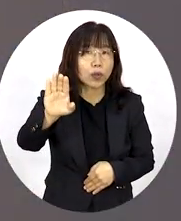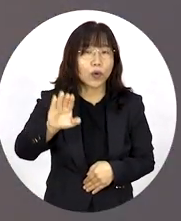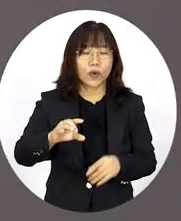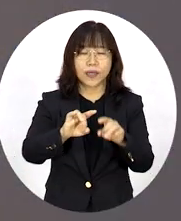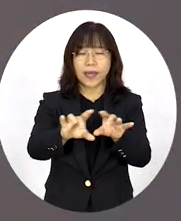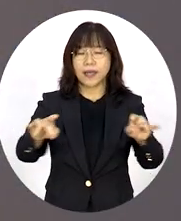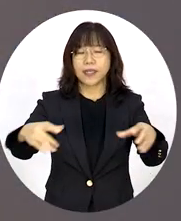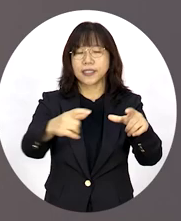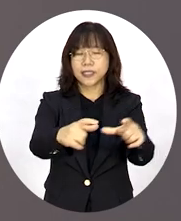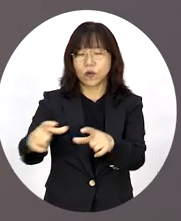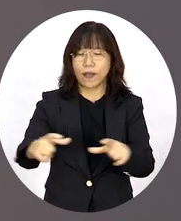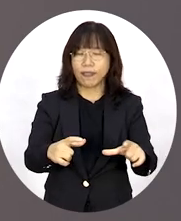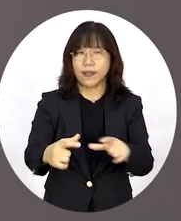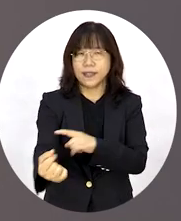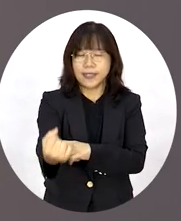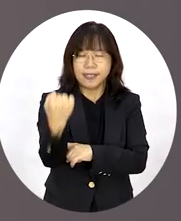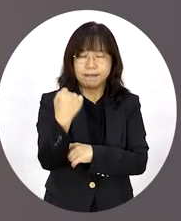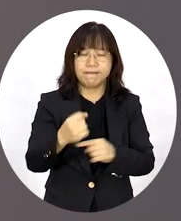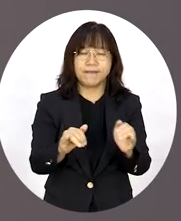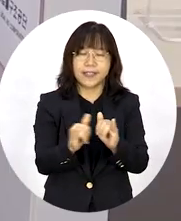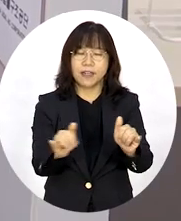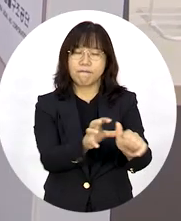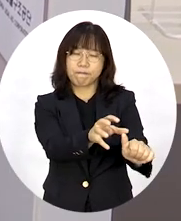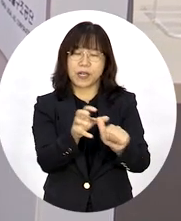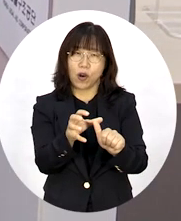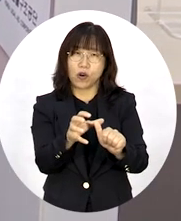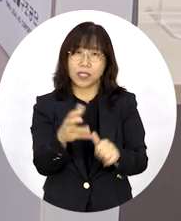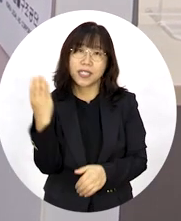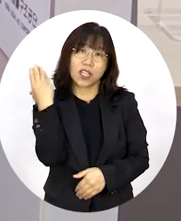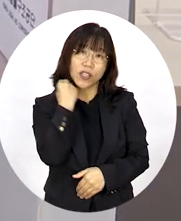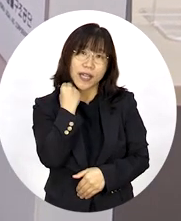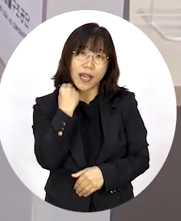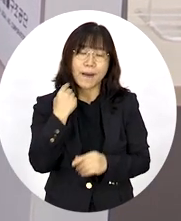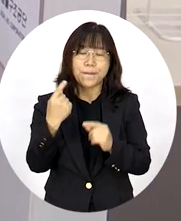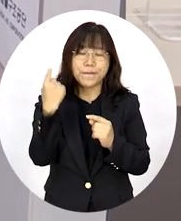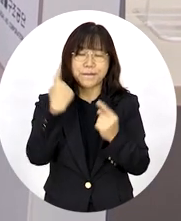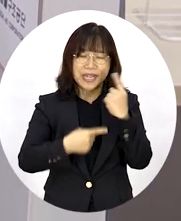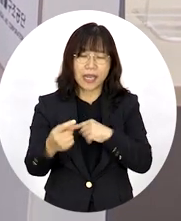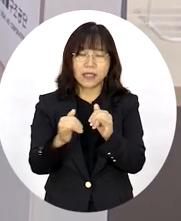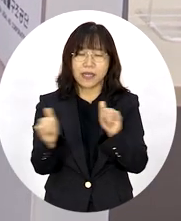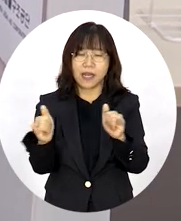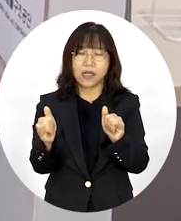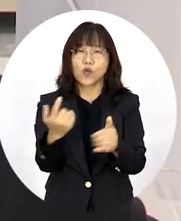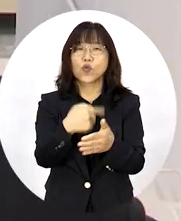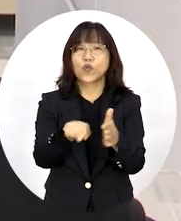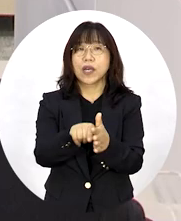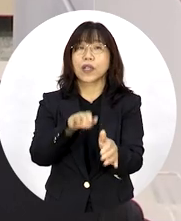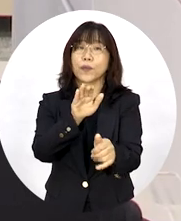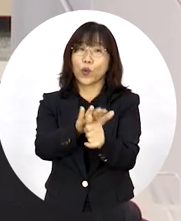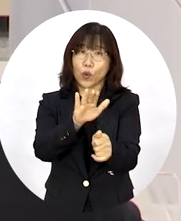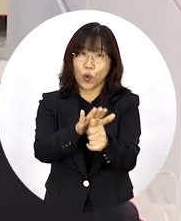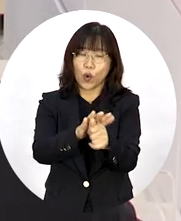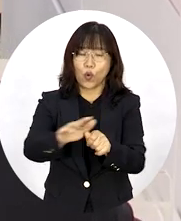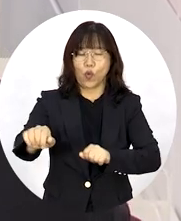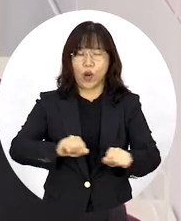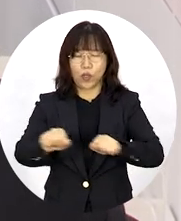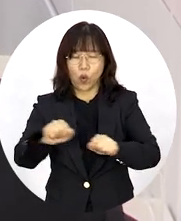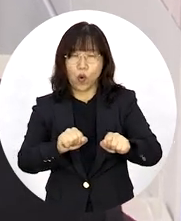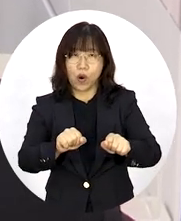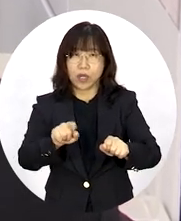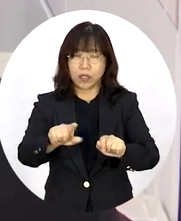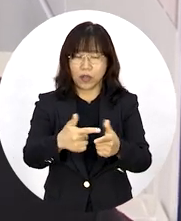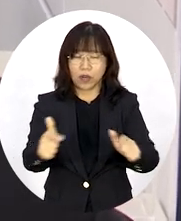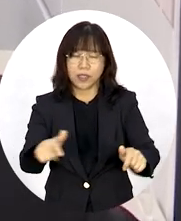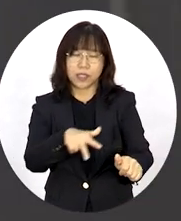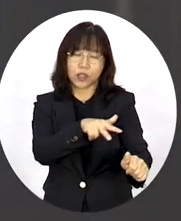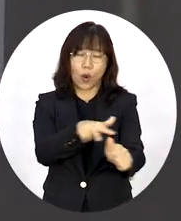유관기관들은 앞으로 각 기관별 역량과 인력을 활용해 전세 피해 예방 피해자에 대한 적극적인 구제 활동과